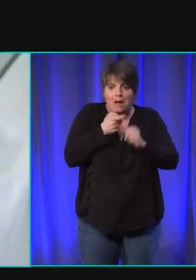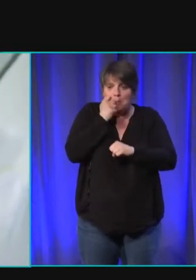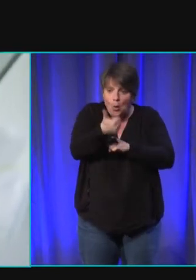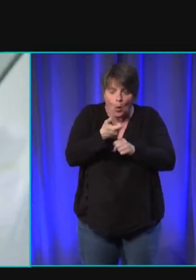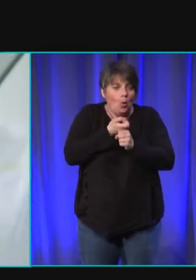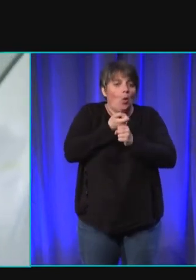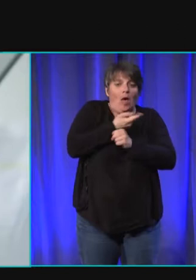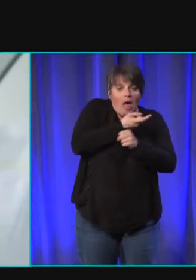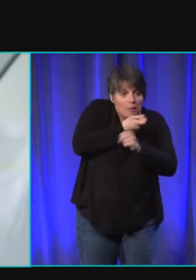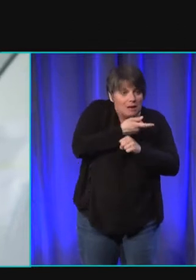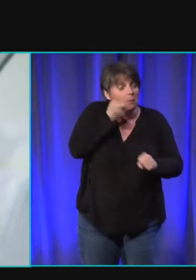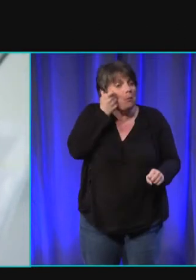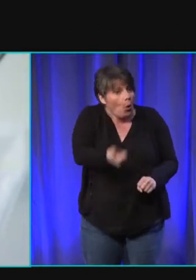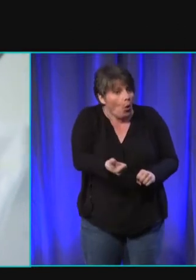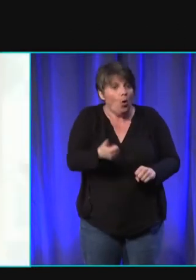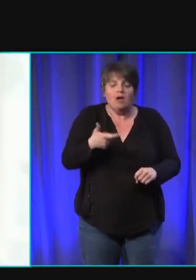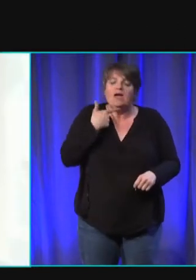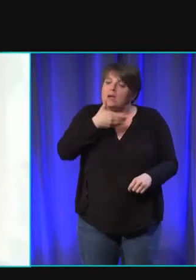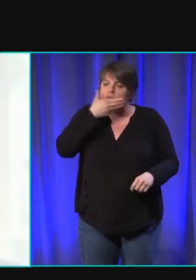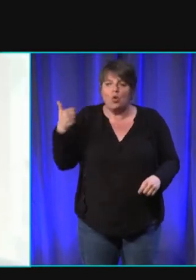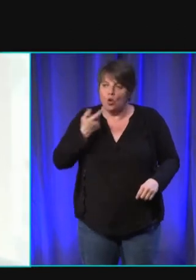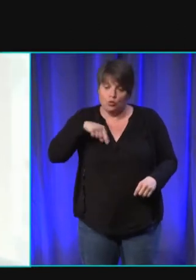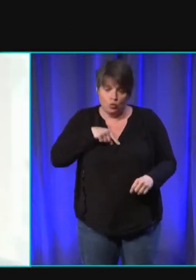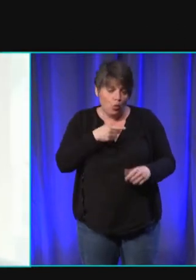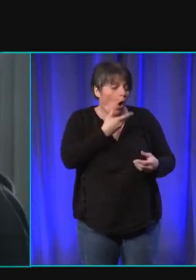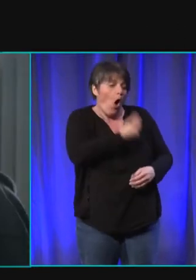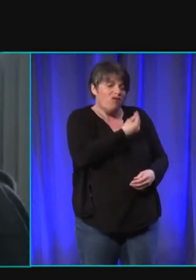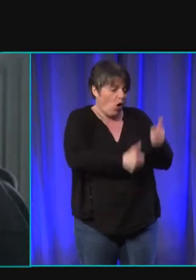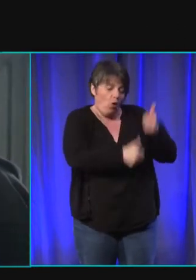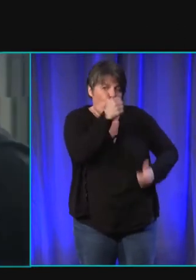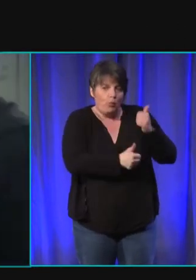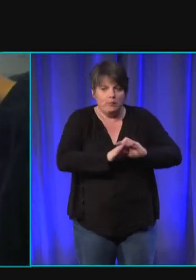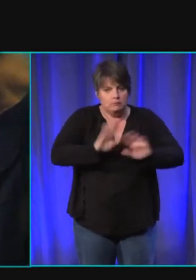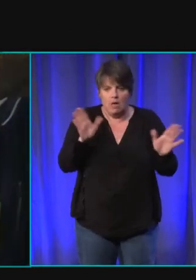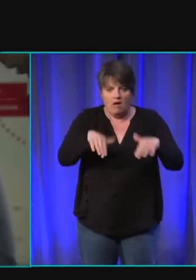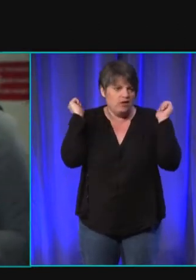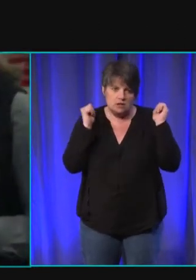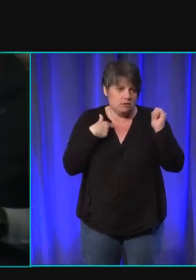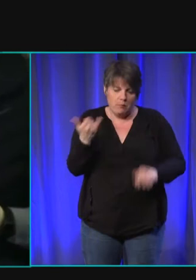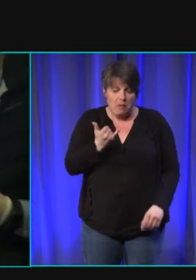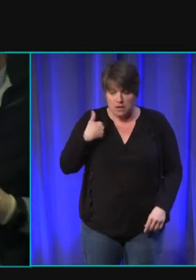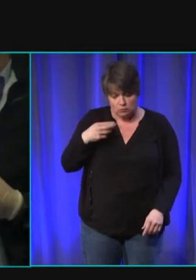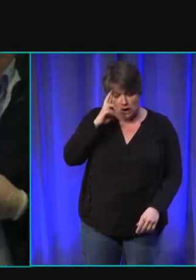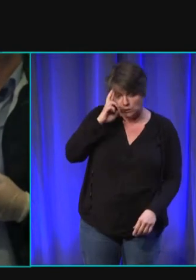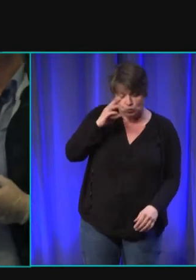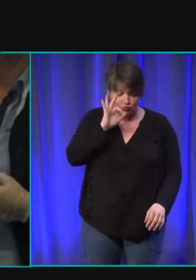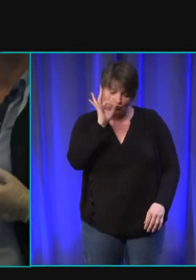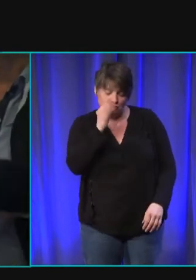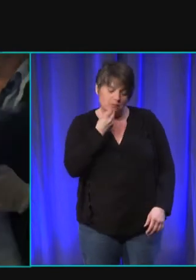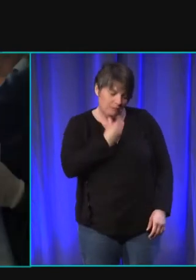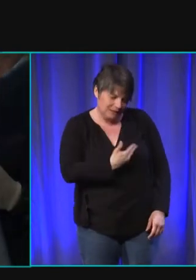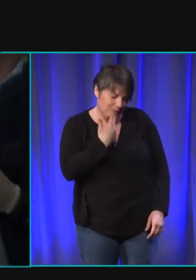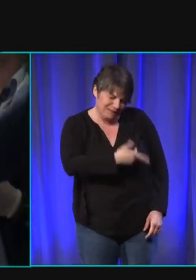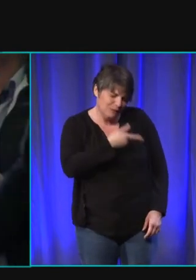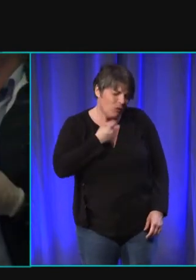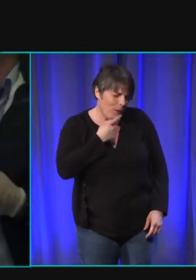fait qu'on n'a aucun intérêt, nous, à faire une compétition contre un gosse, quoi. Exactement. C'est bien, Hugo? C'est ça? J'ai bien résumé? Oui. Moi, je te remercie, tu m'es